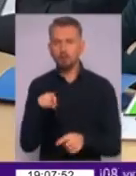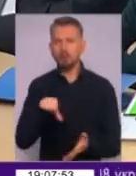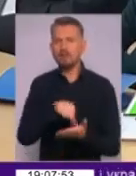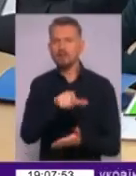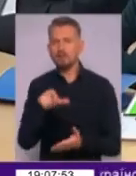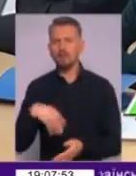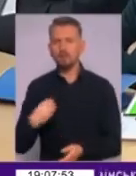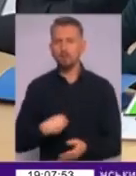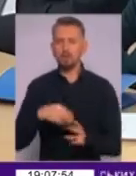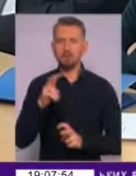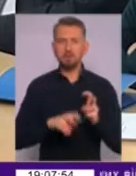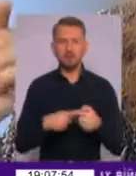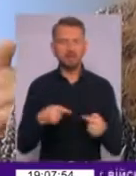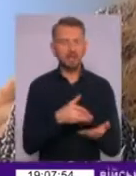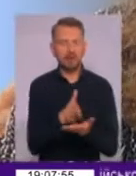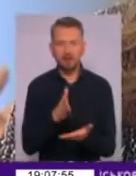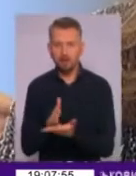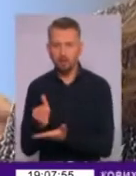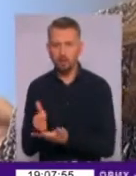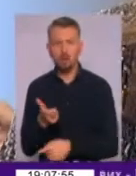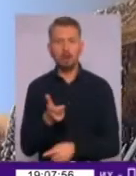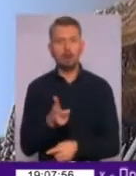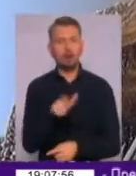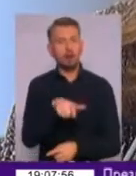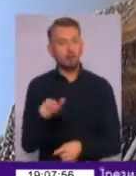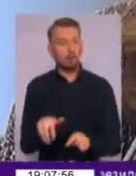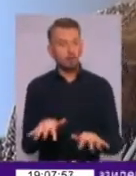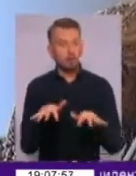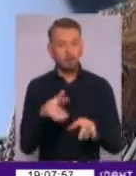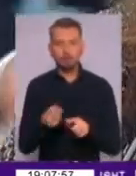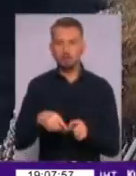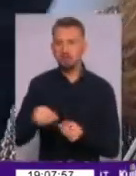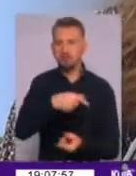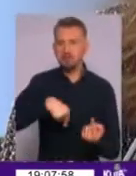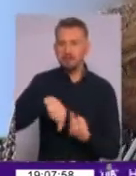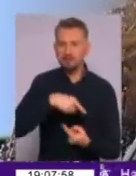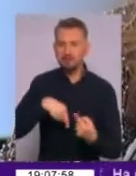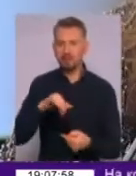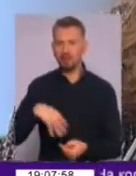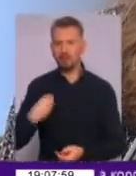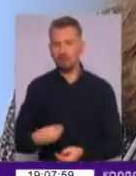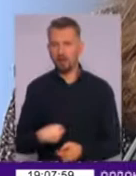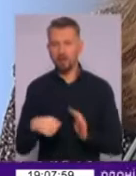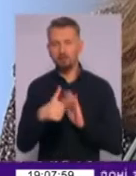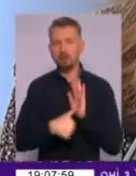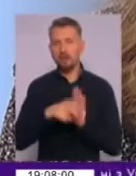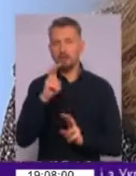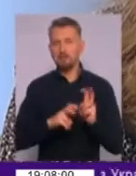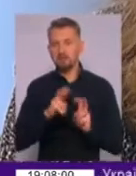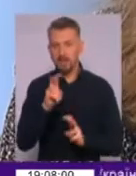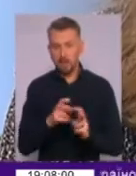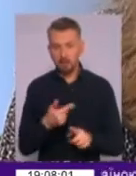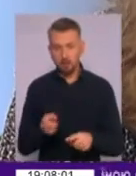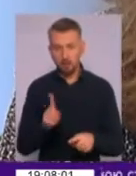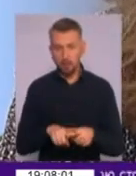французьких підприємств різних галузей. Дуже багато людей. Це бізнесмени з Франції. 16 підприємств,